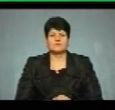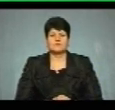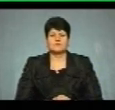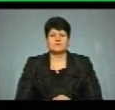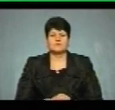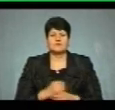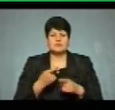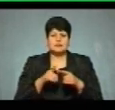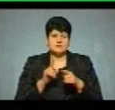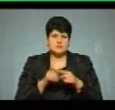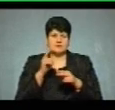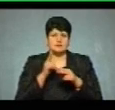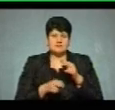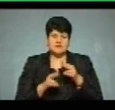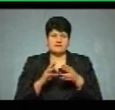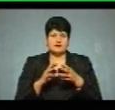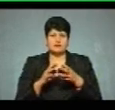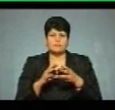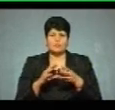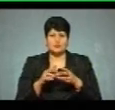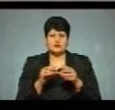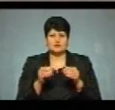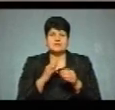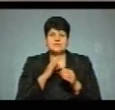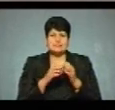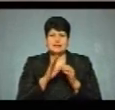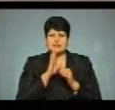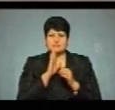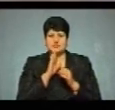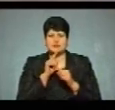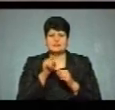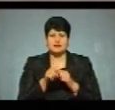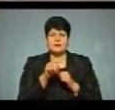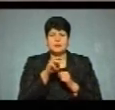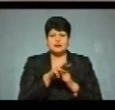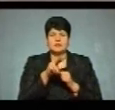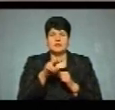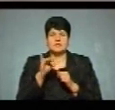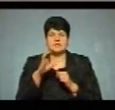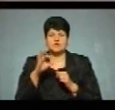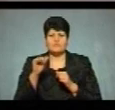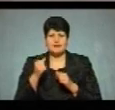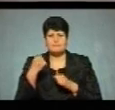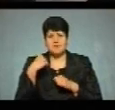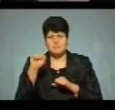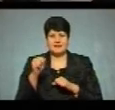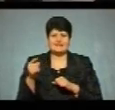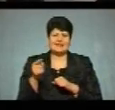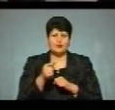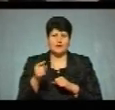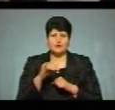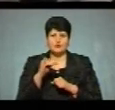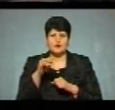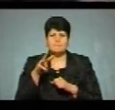Це вирішальний поєдинок двох чемпіонок України серед дівчат. Ось так Маргарита Лісовенко з Кропивницького перемагає тернопільчанку